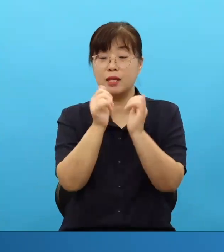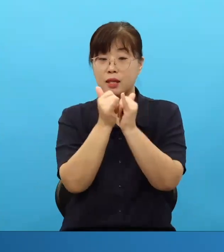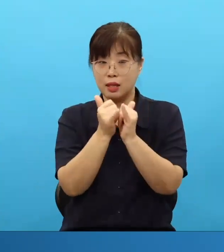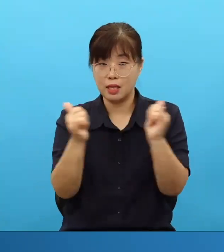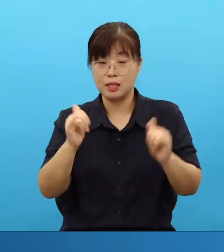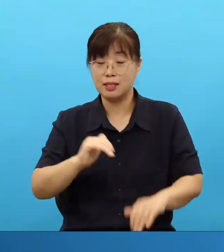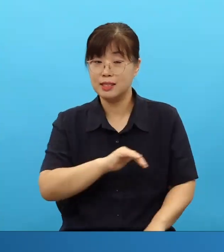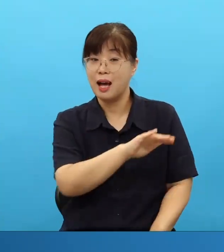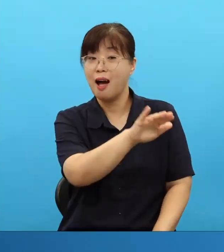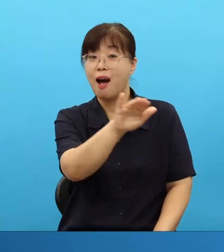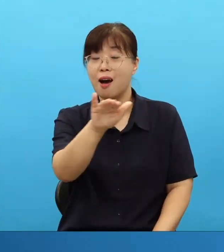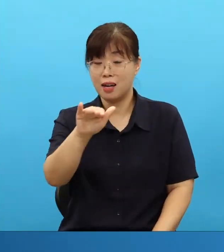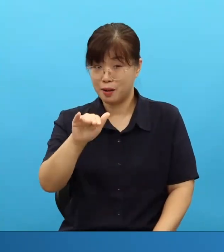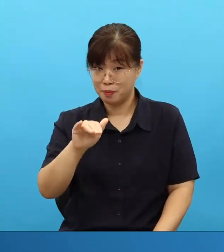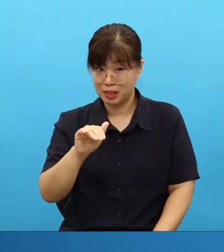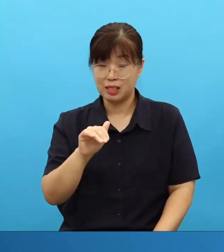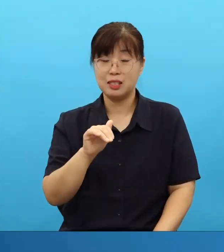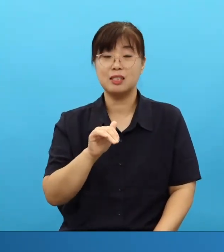신소아는